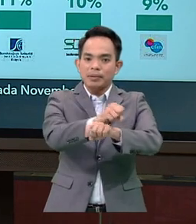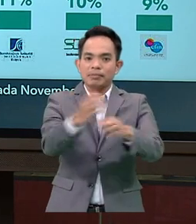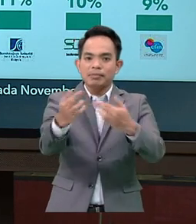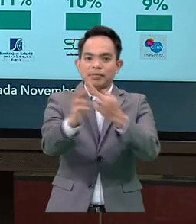sepas ini